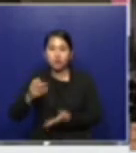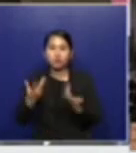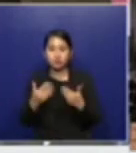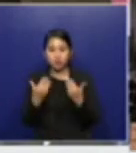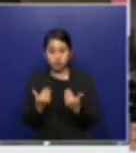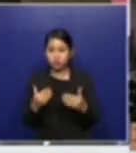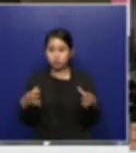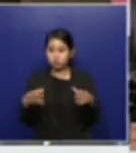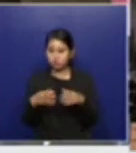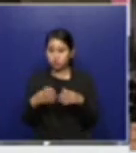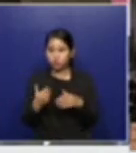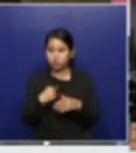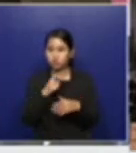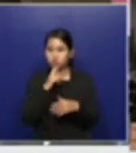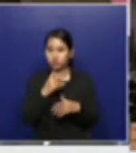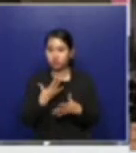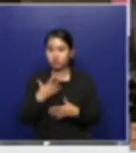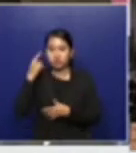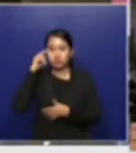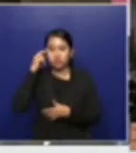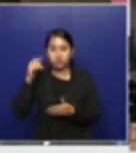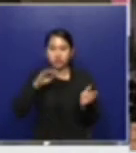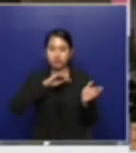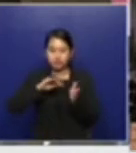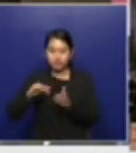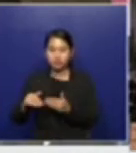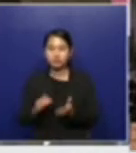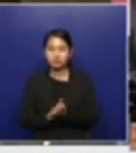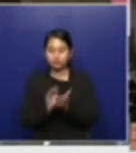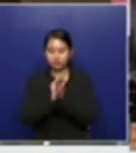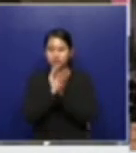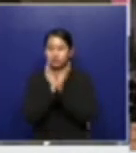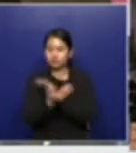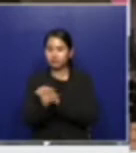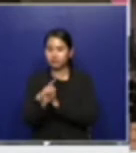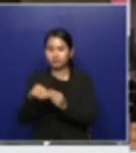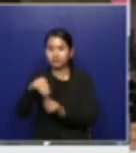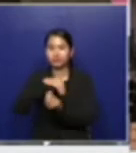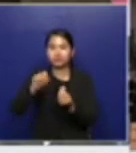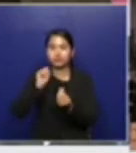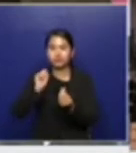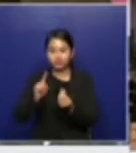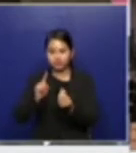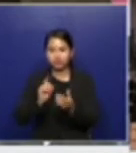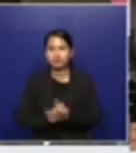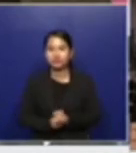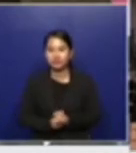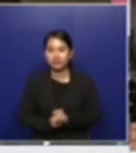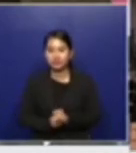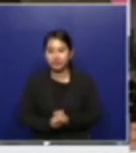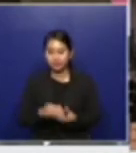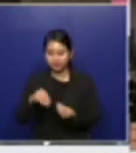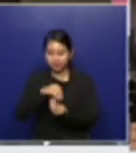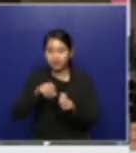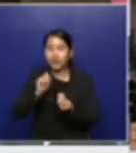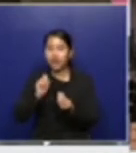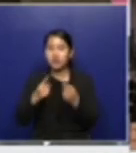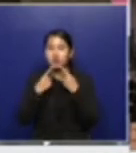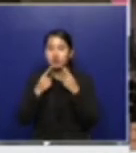ศึกษามาเรื่องการปฏิรูปทางด้านเศรษฐกิจวันนี้ตอบยิ่งชั